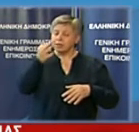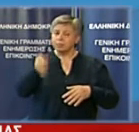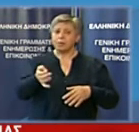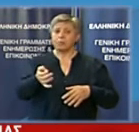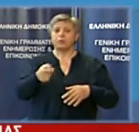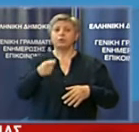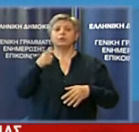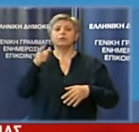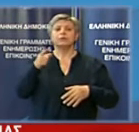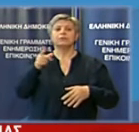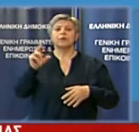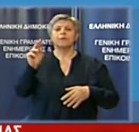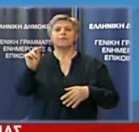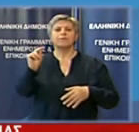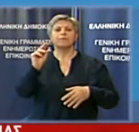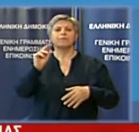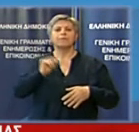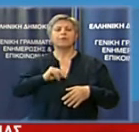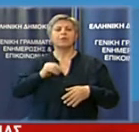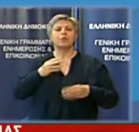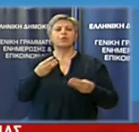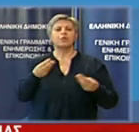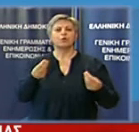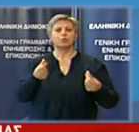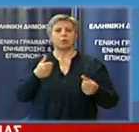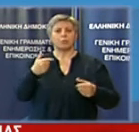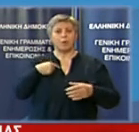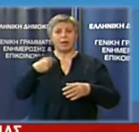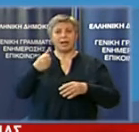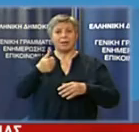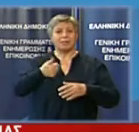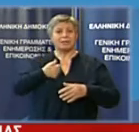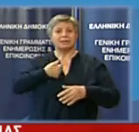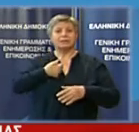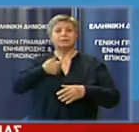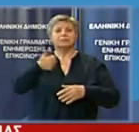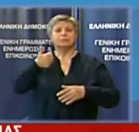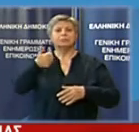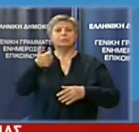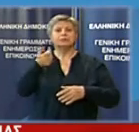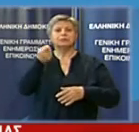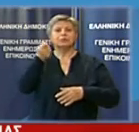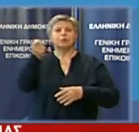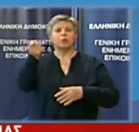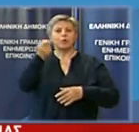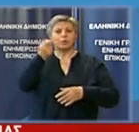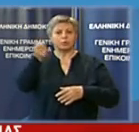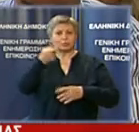αφορά το θέμα του ελληνικού χρέους.